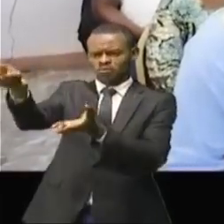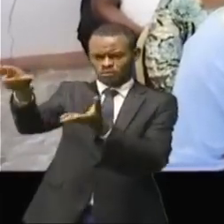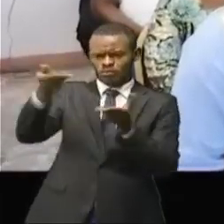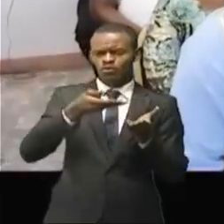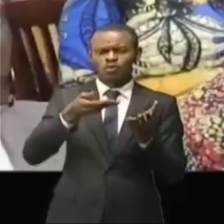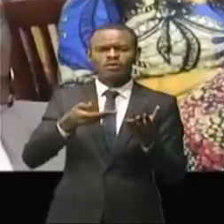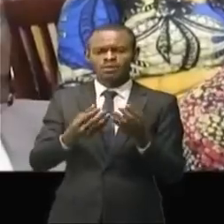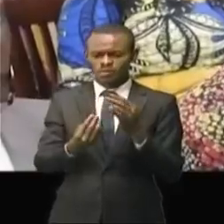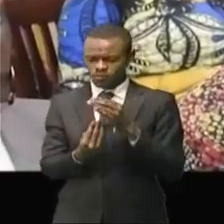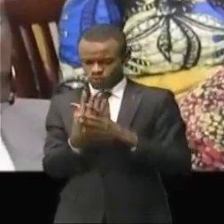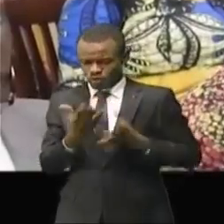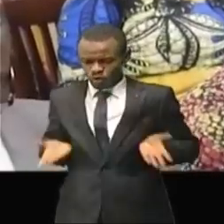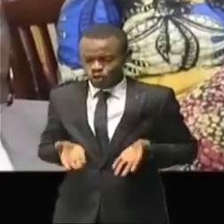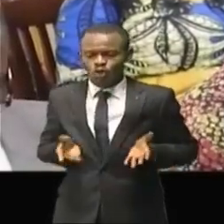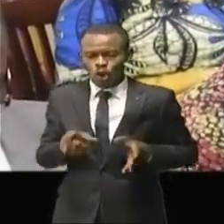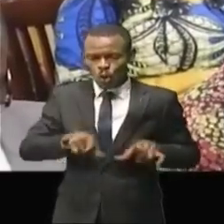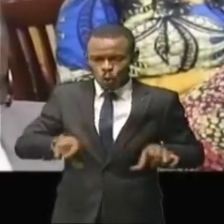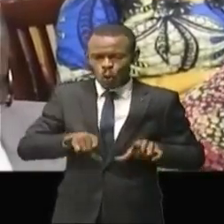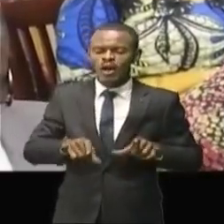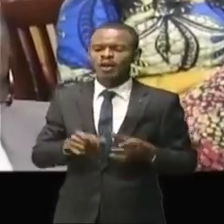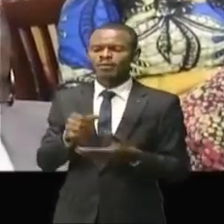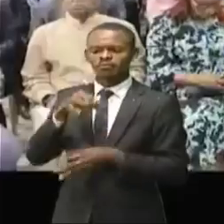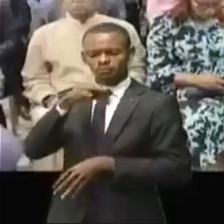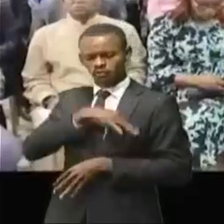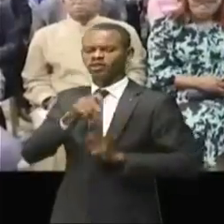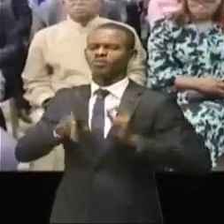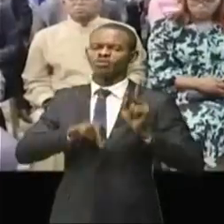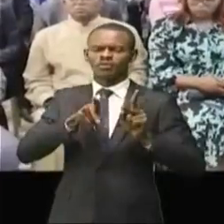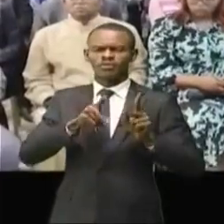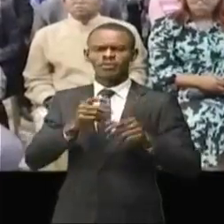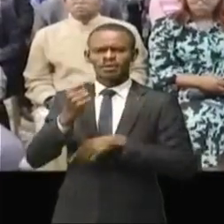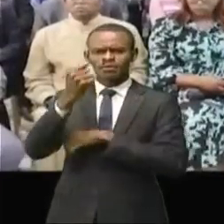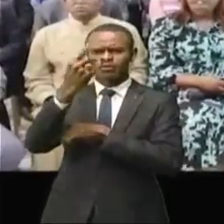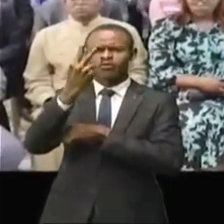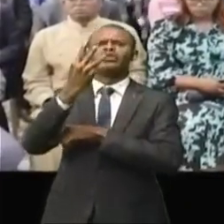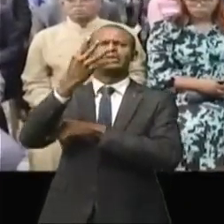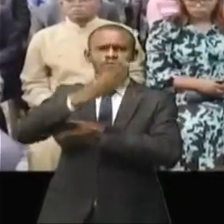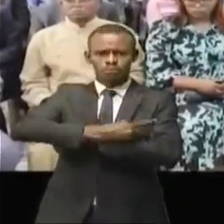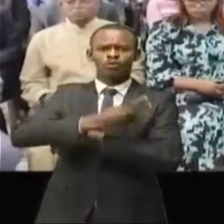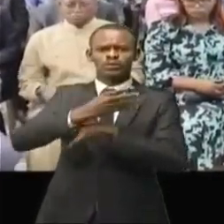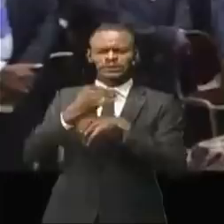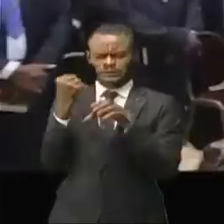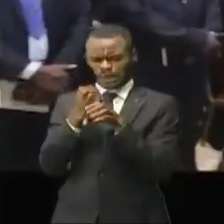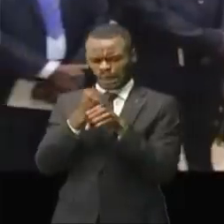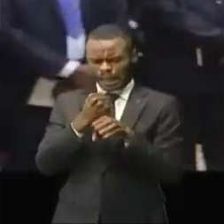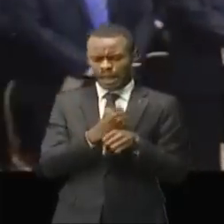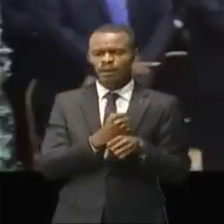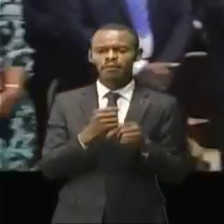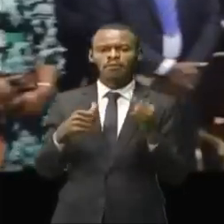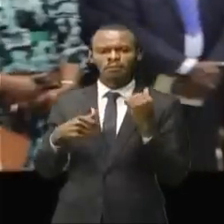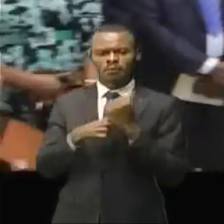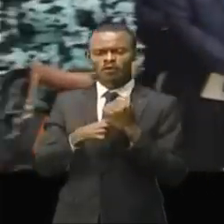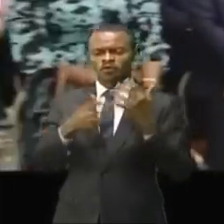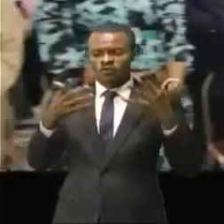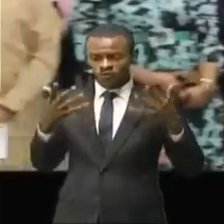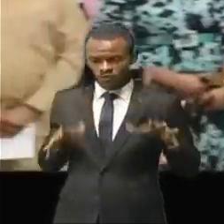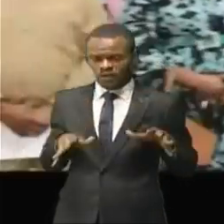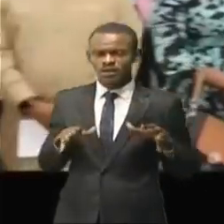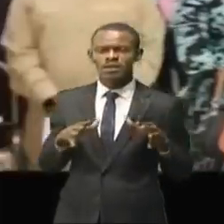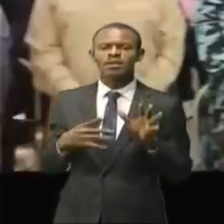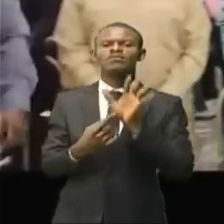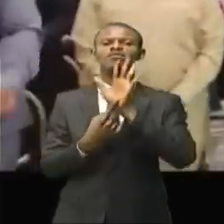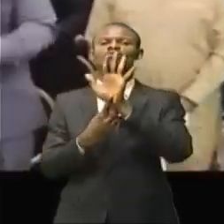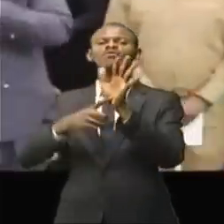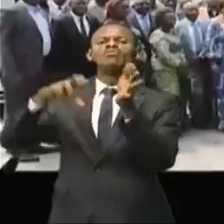au terme de quatre jours de réflexion la crème pensante de l'OCC va signer le contrat de